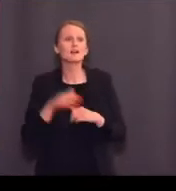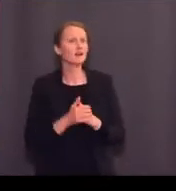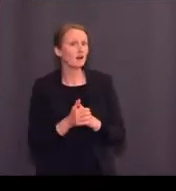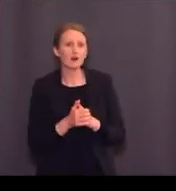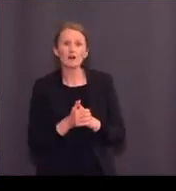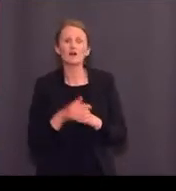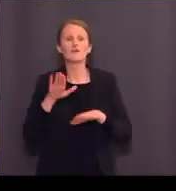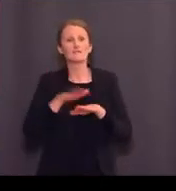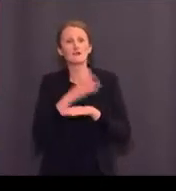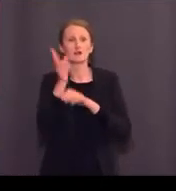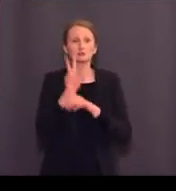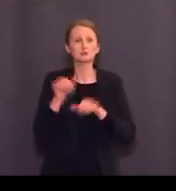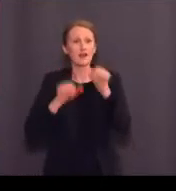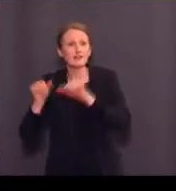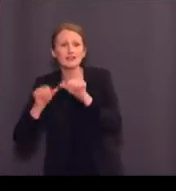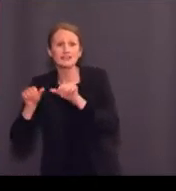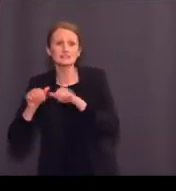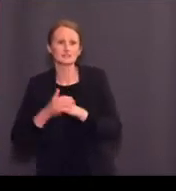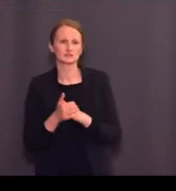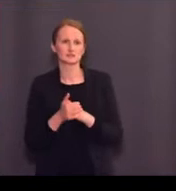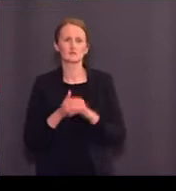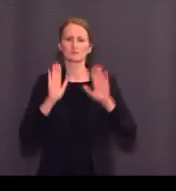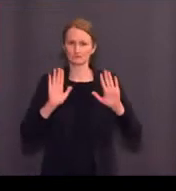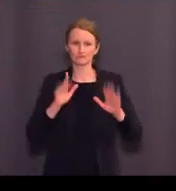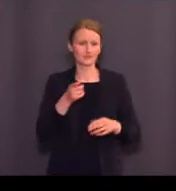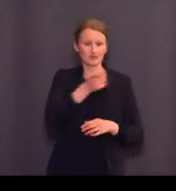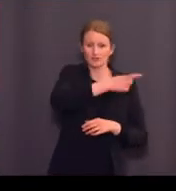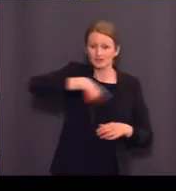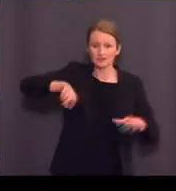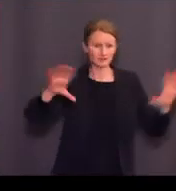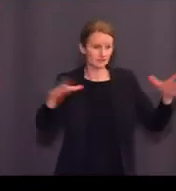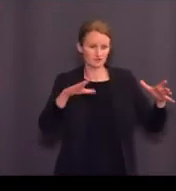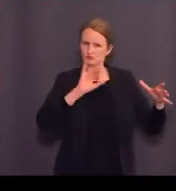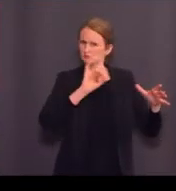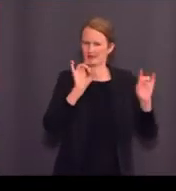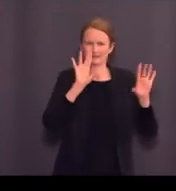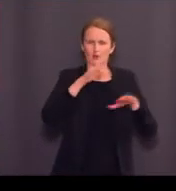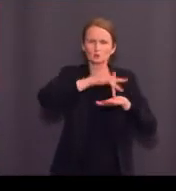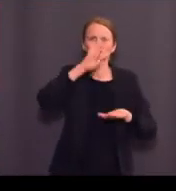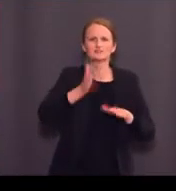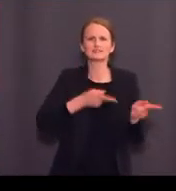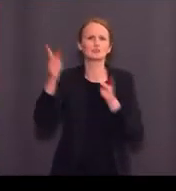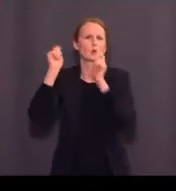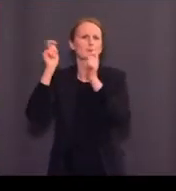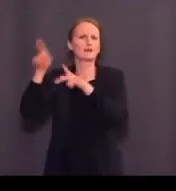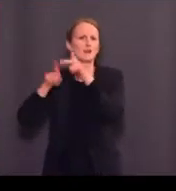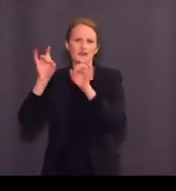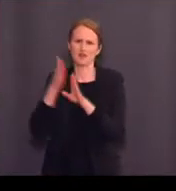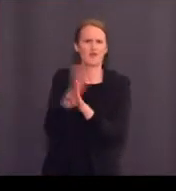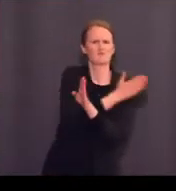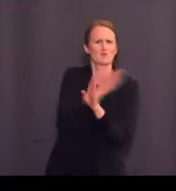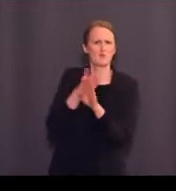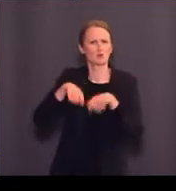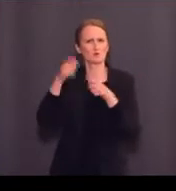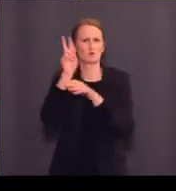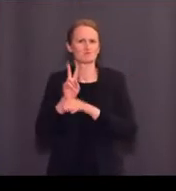Alors ces résultats, qui sont des résultats globaux que je viens de vous donner, ne sont pas les mêmes dans toutes les régions du pays. Le pourcentage d'élèves et